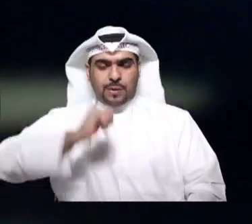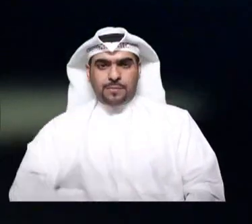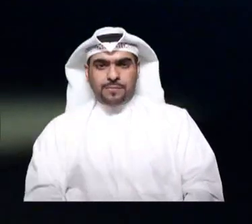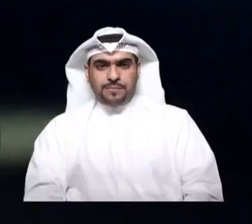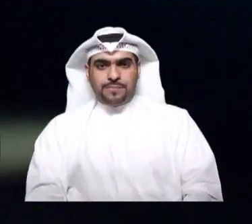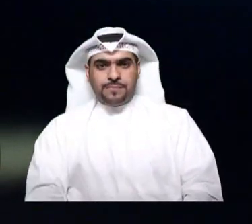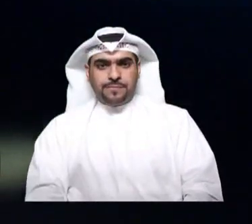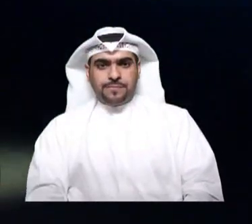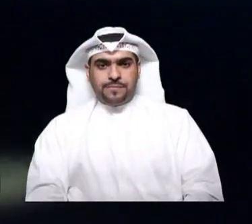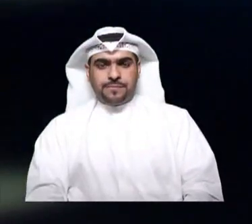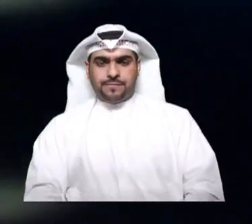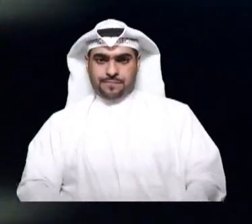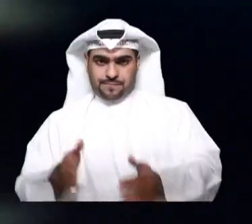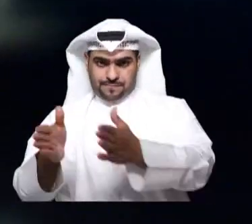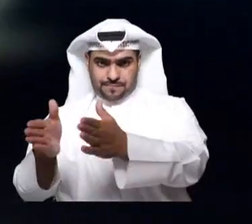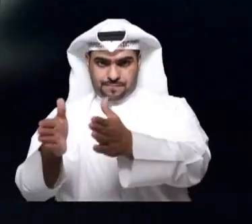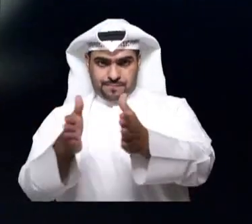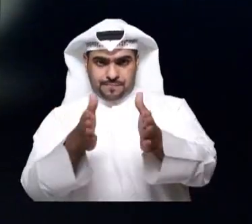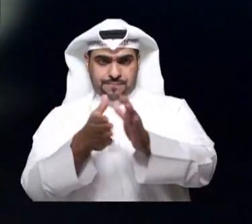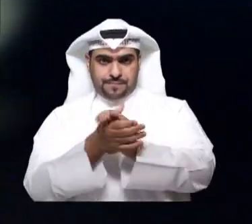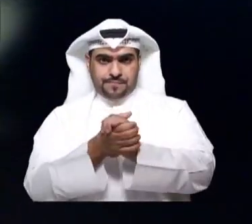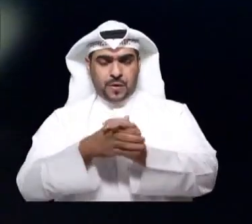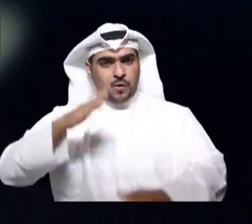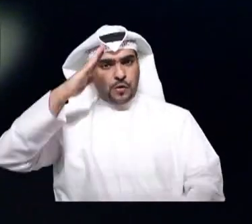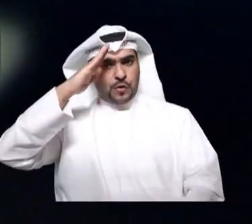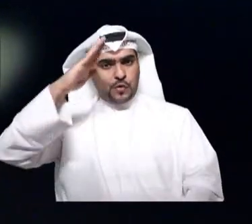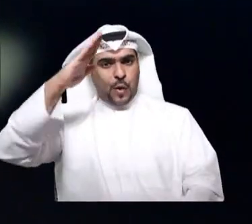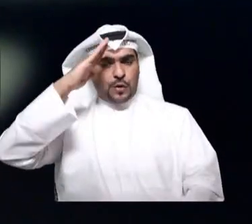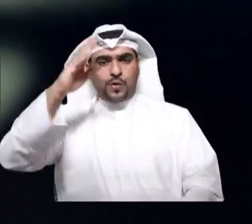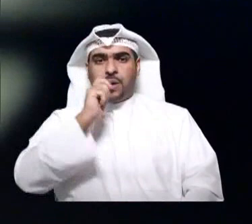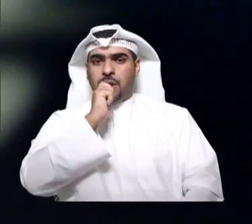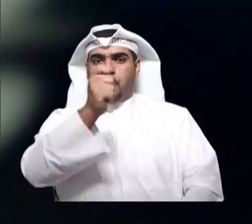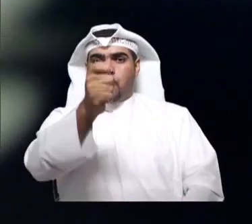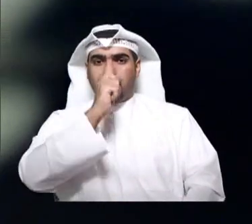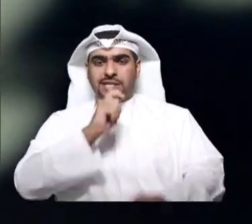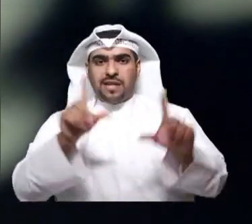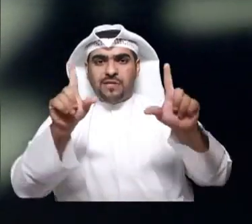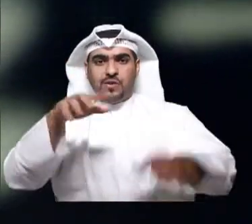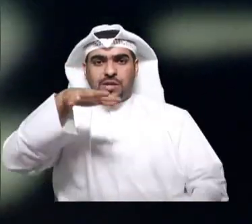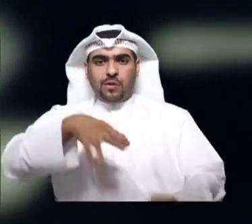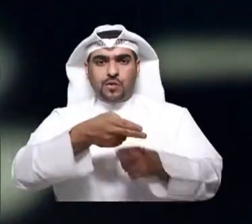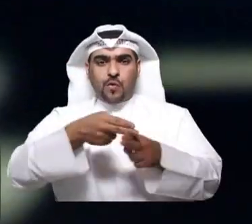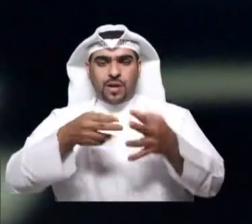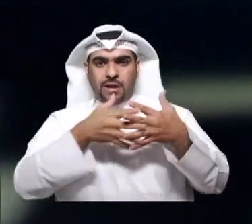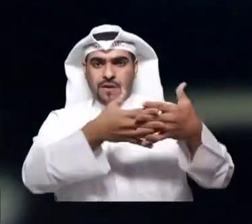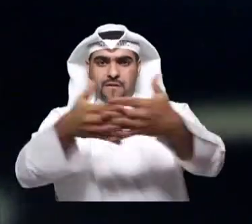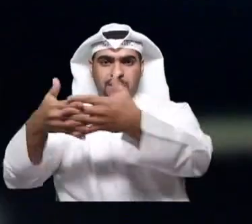الموضوع. مشاهدينا، إلى ذلك الحين كل الشكر لمراسلنا من نيويورك أسامة عبد العزيز، شكرا جزيلا لك،